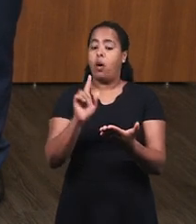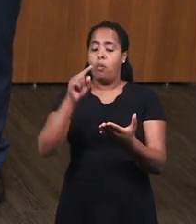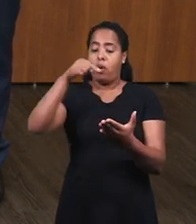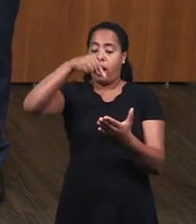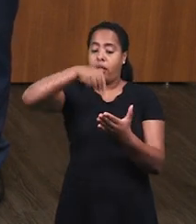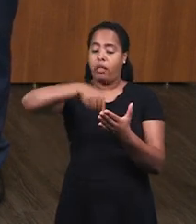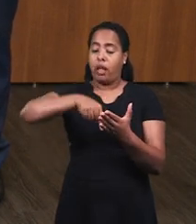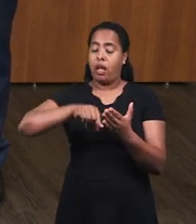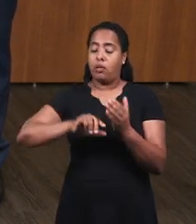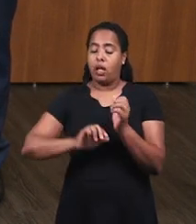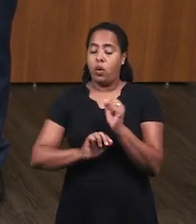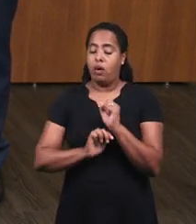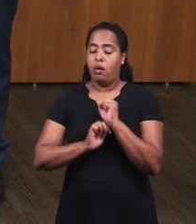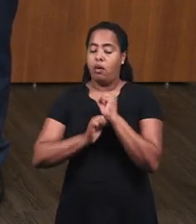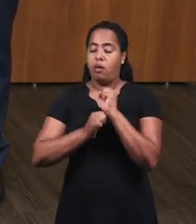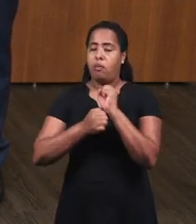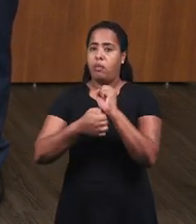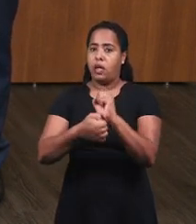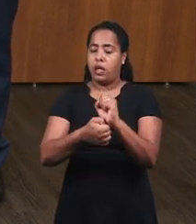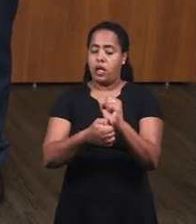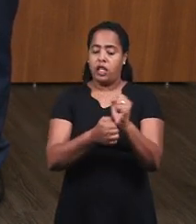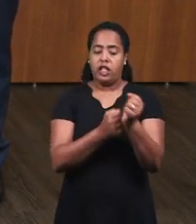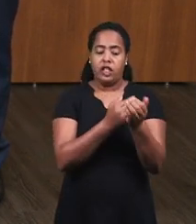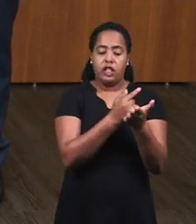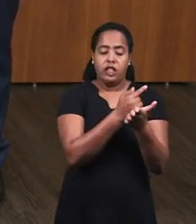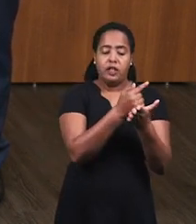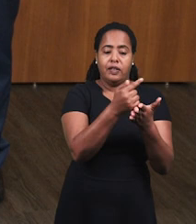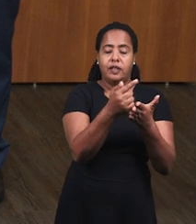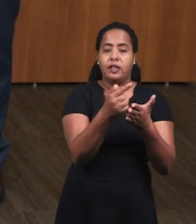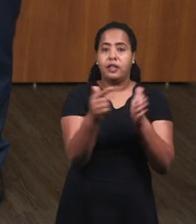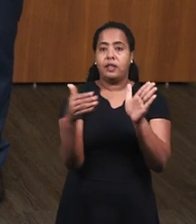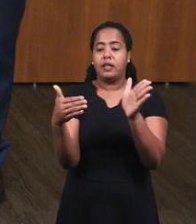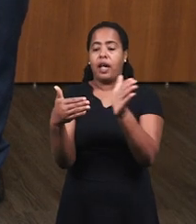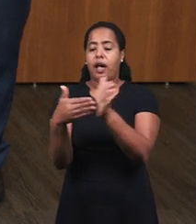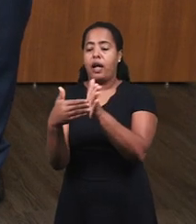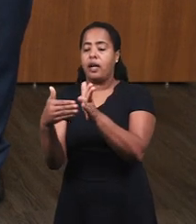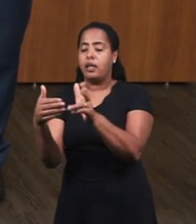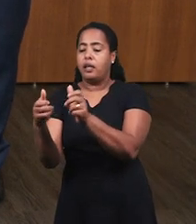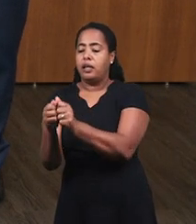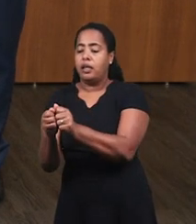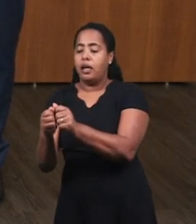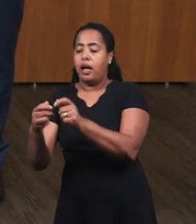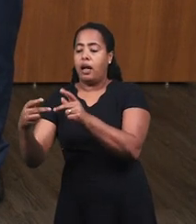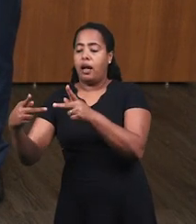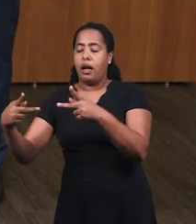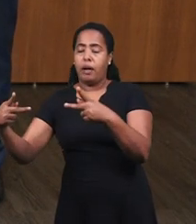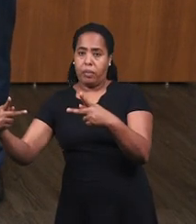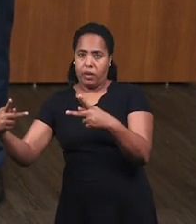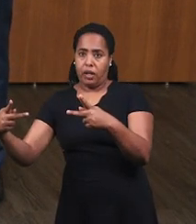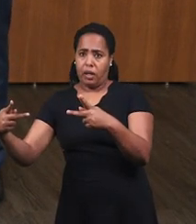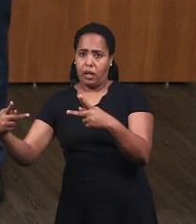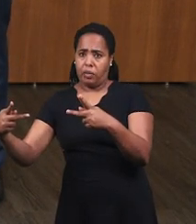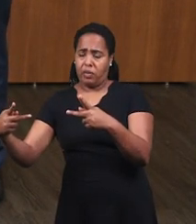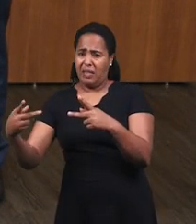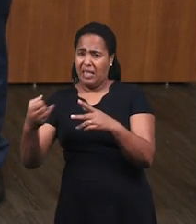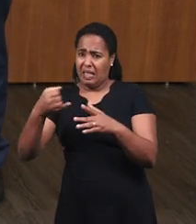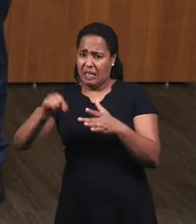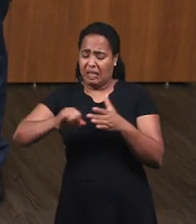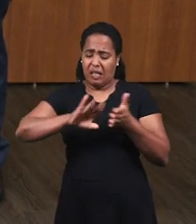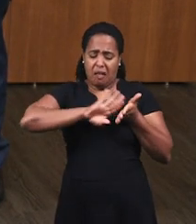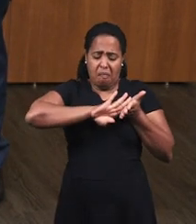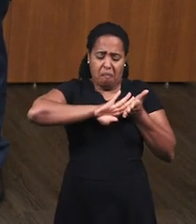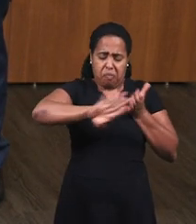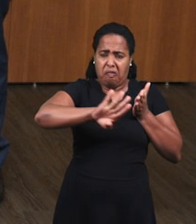elle se trouve un mystère qui va de la Genèse à l'Apocalypse. Parce que si